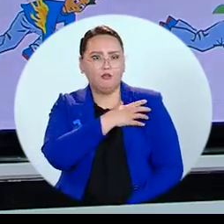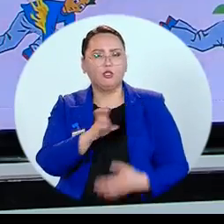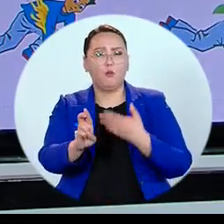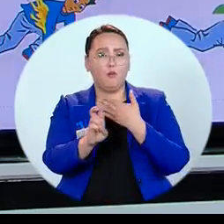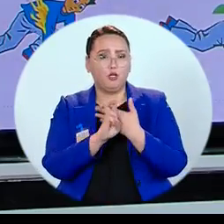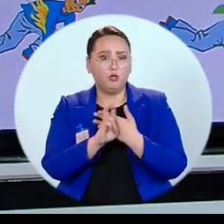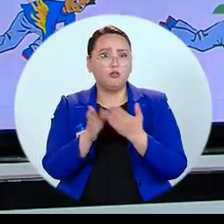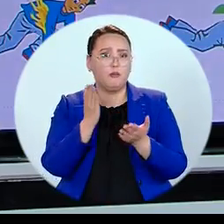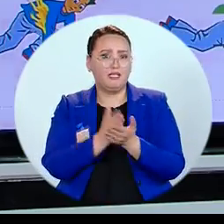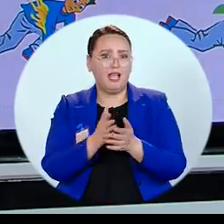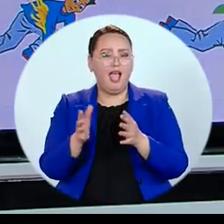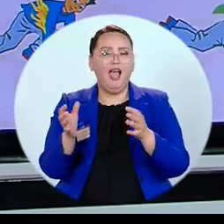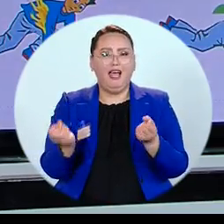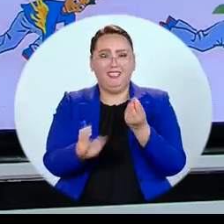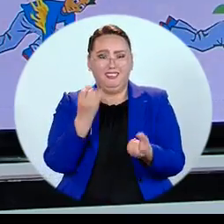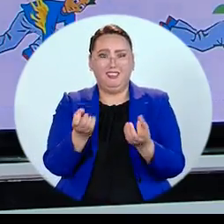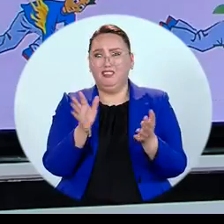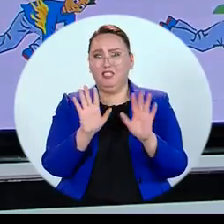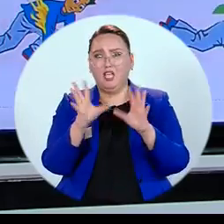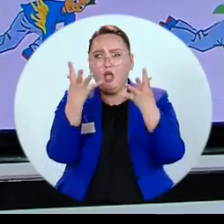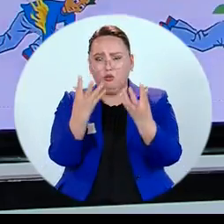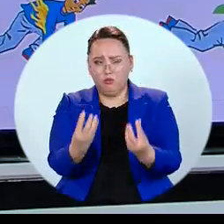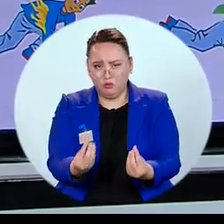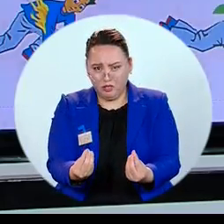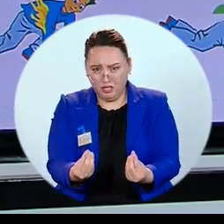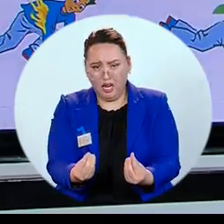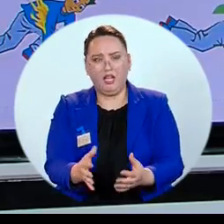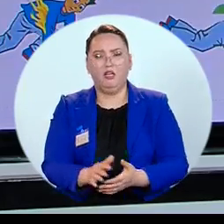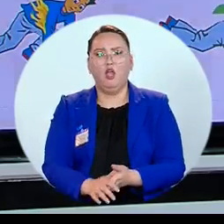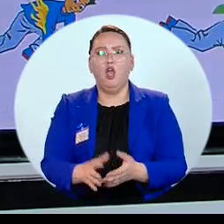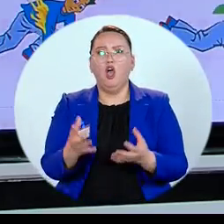ན པའི